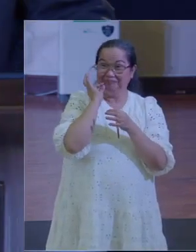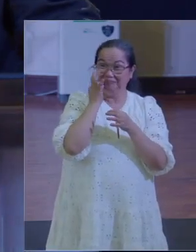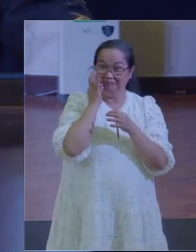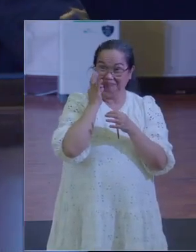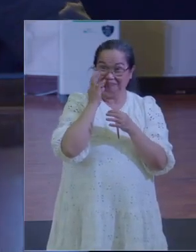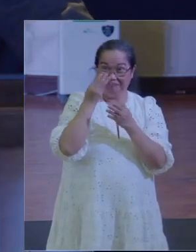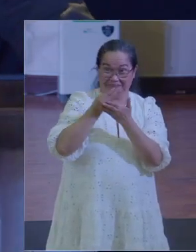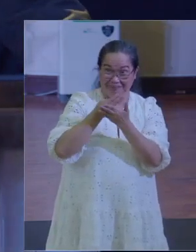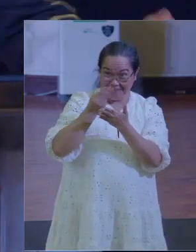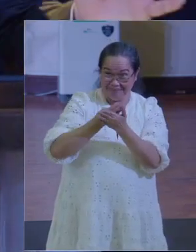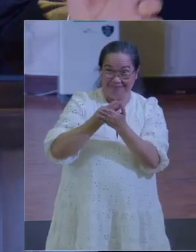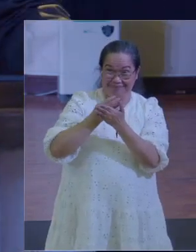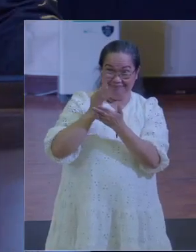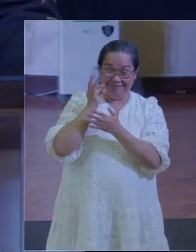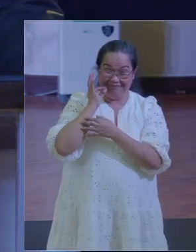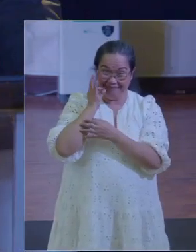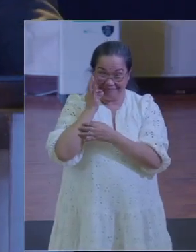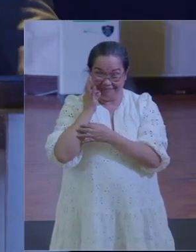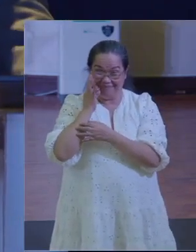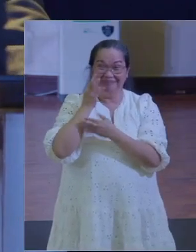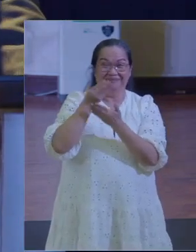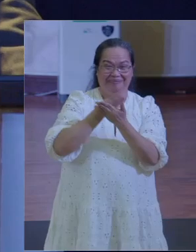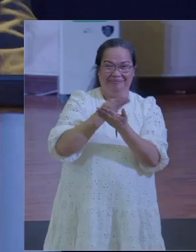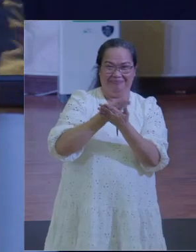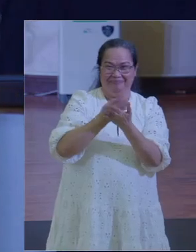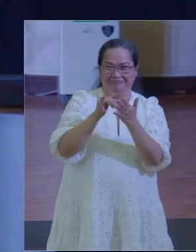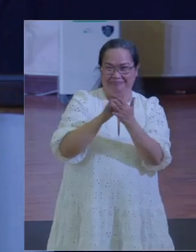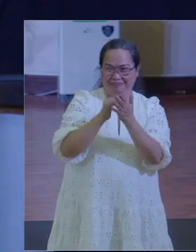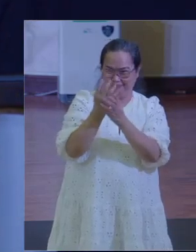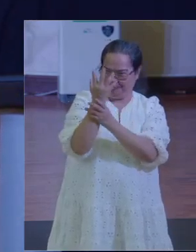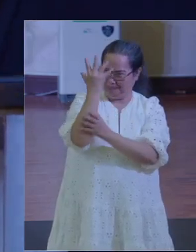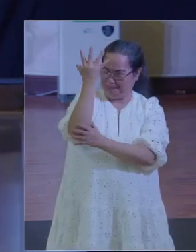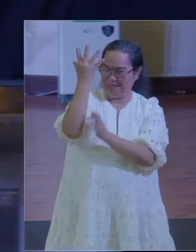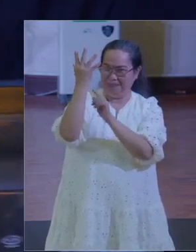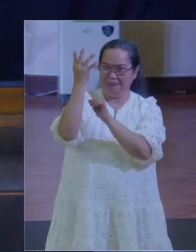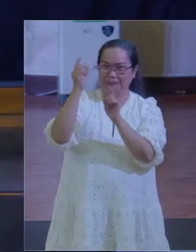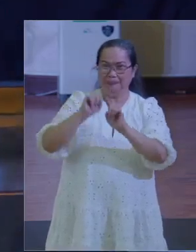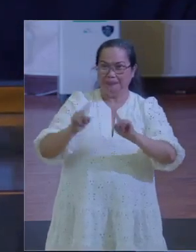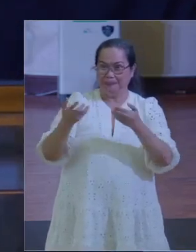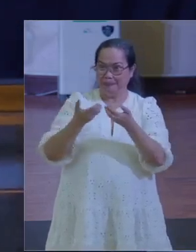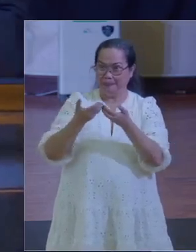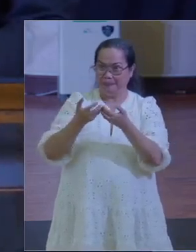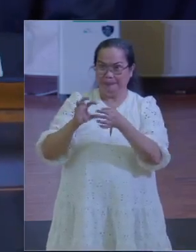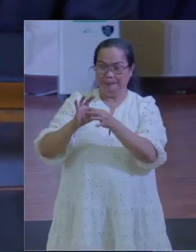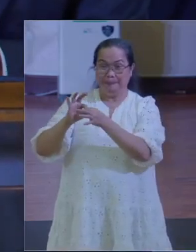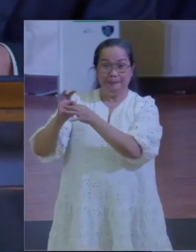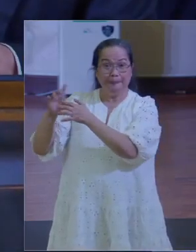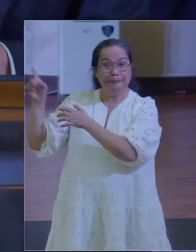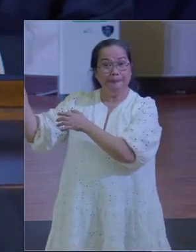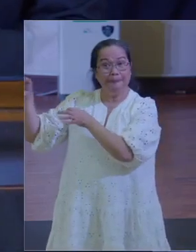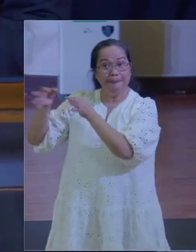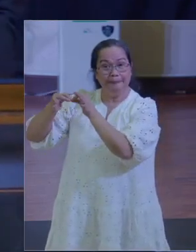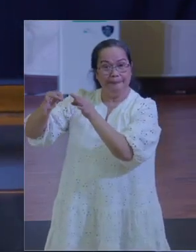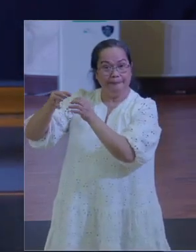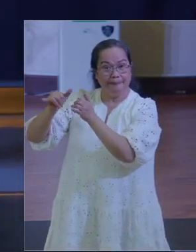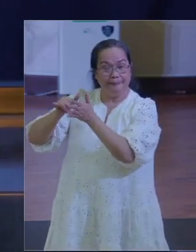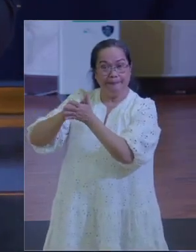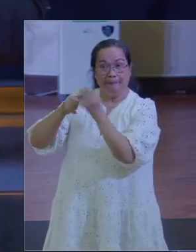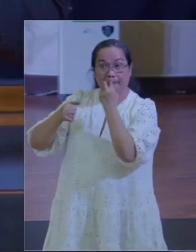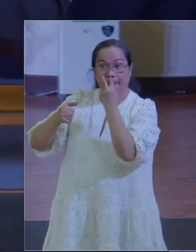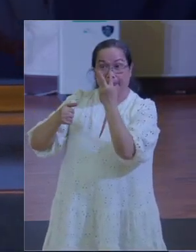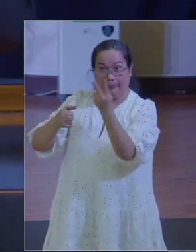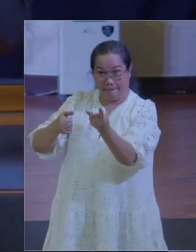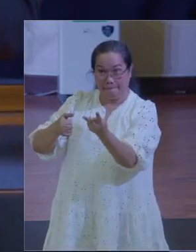mangga, puno ng mangga, yun ang ating dahilan. In fact, sa ating konteksto, sa konteksto natin, nakita